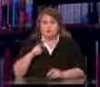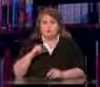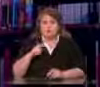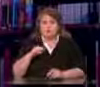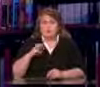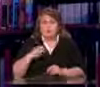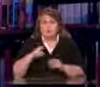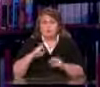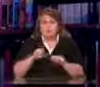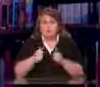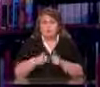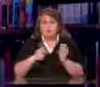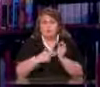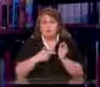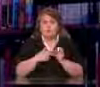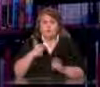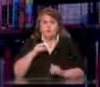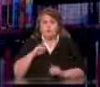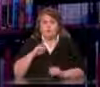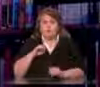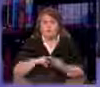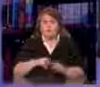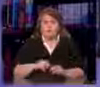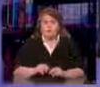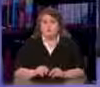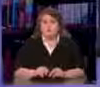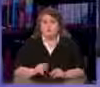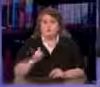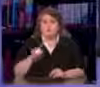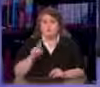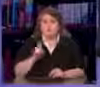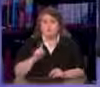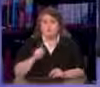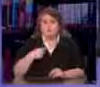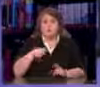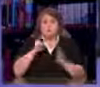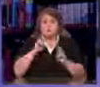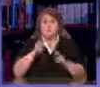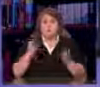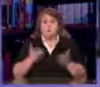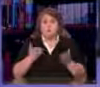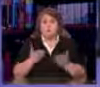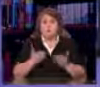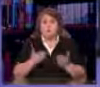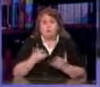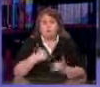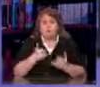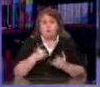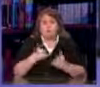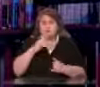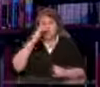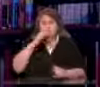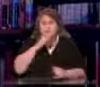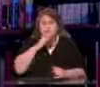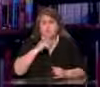образуется 8 типов гамет. Для того, чтобы, если мы не знаем, какой же все-таки у нас